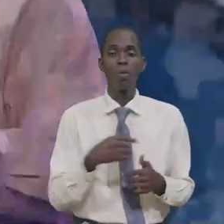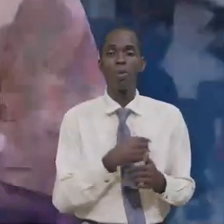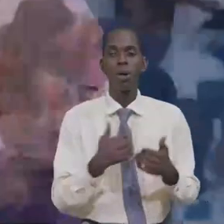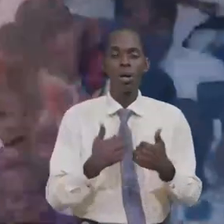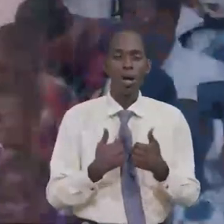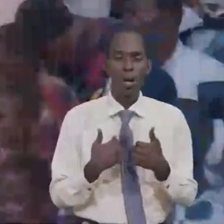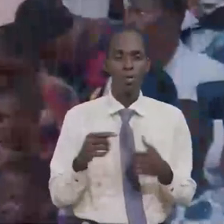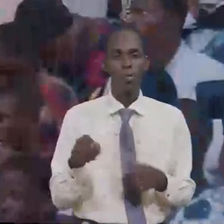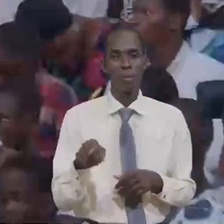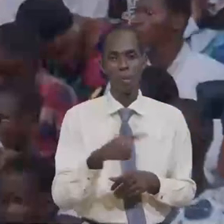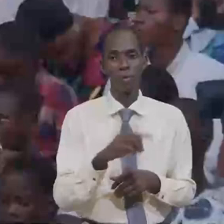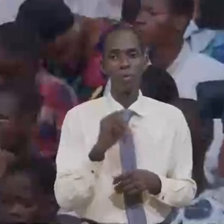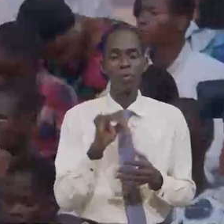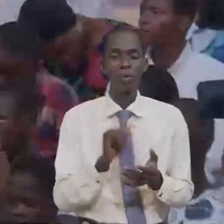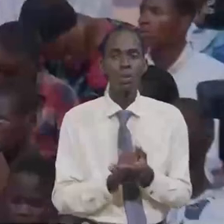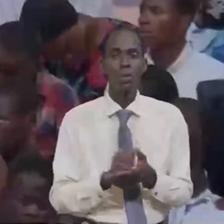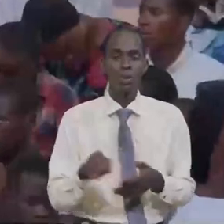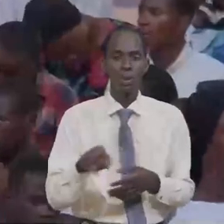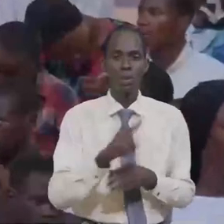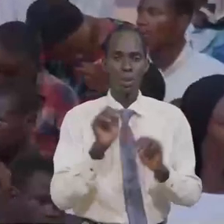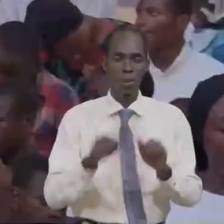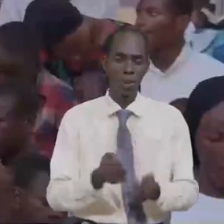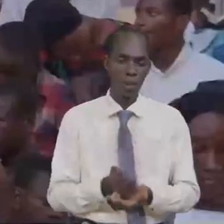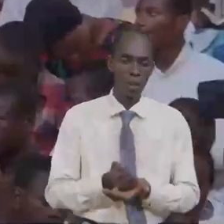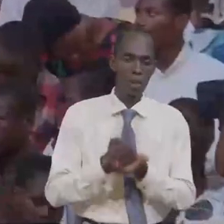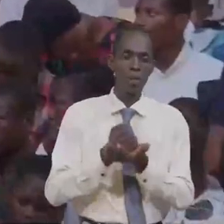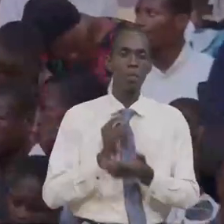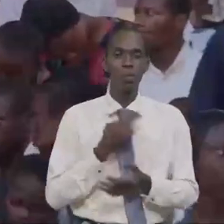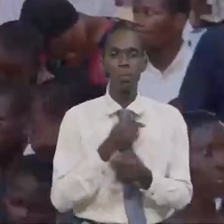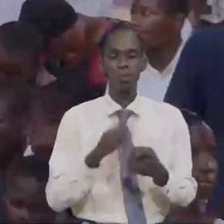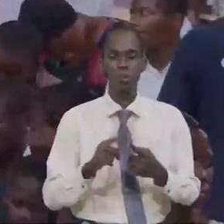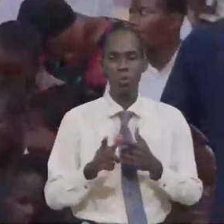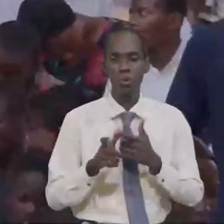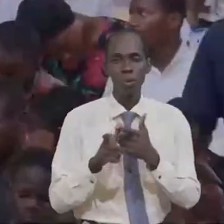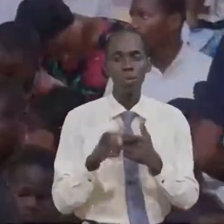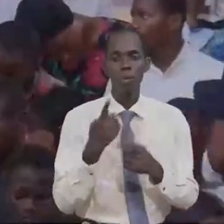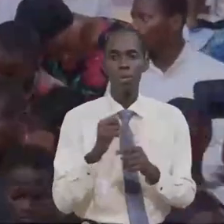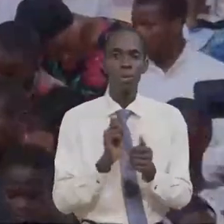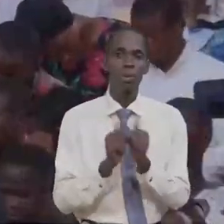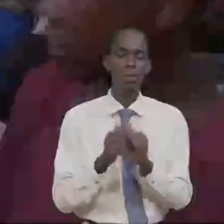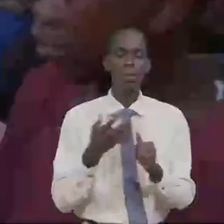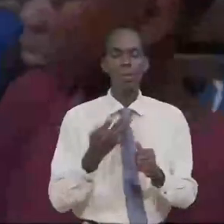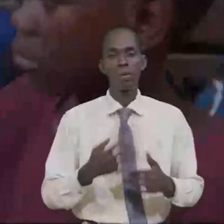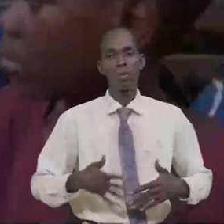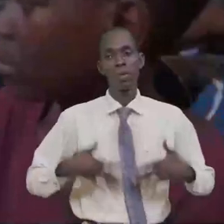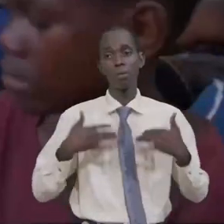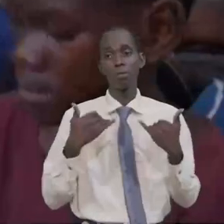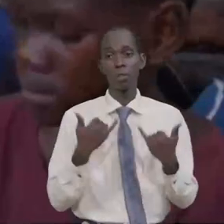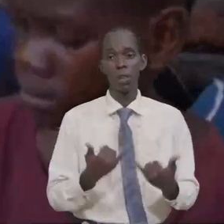afin qu'il nous aide à courir dans la couche de la vie